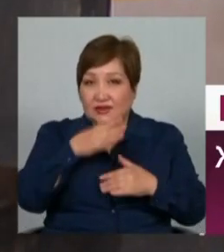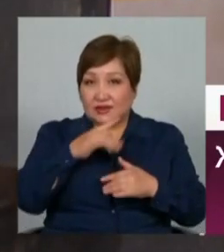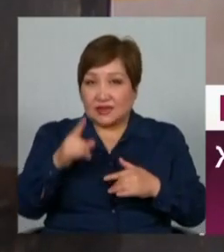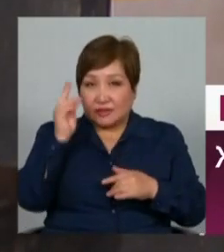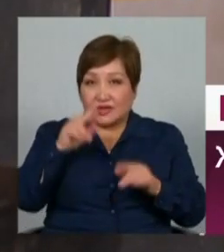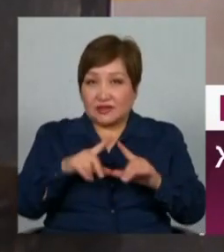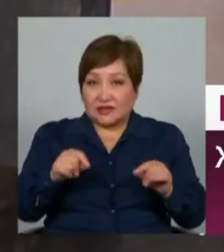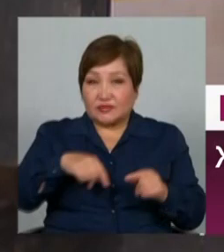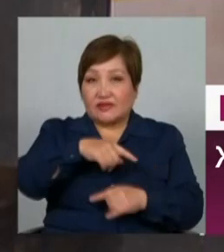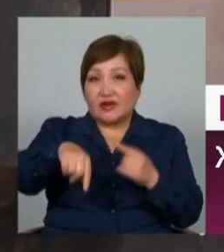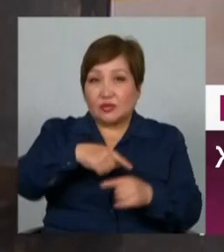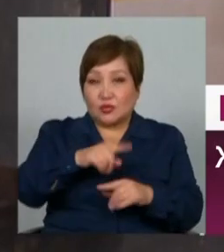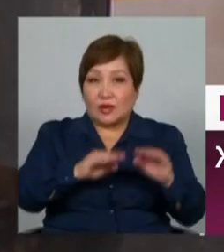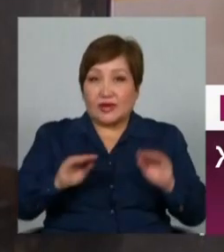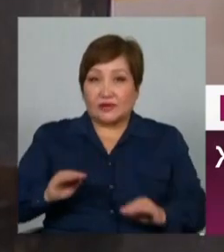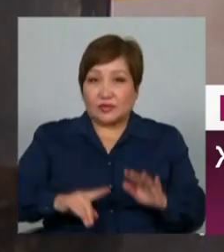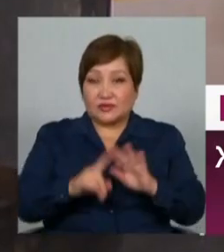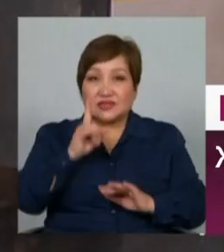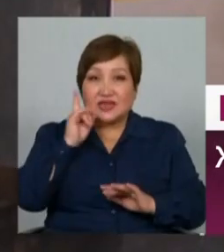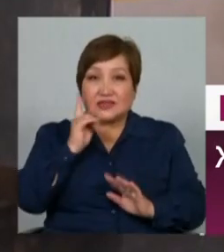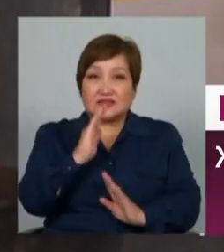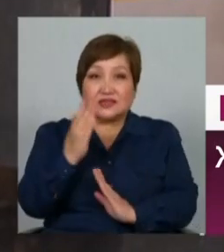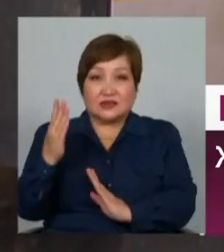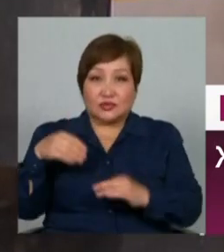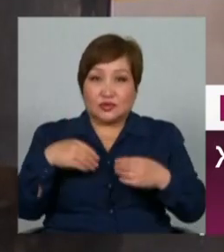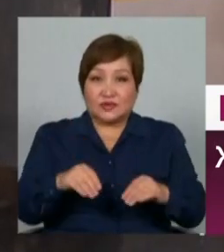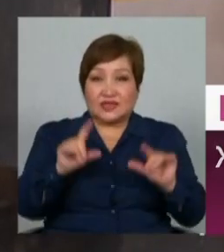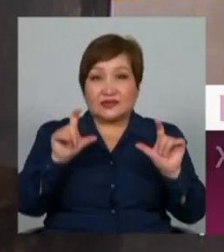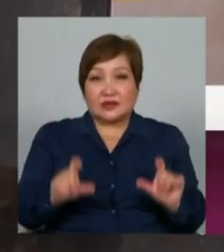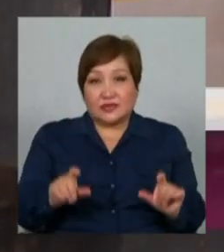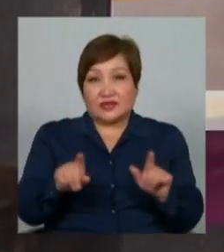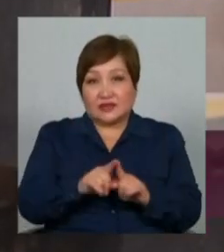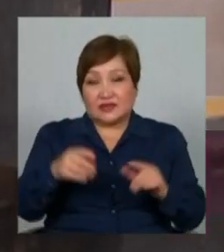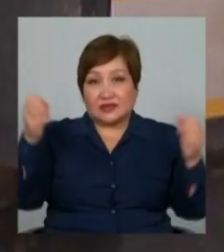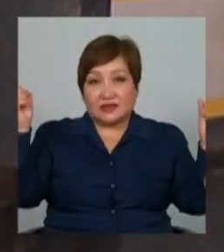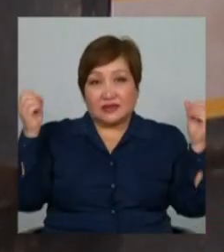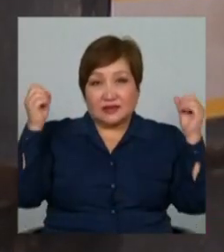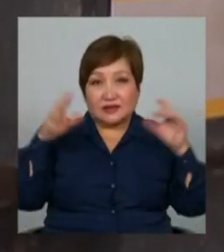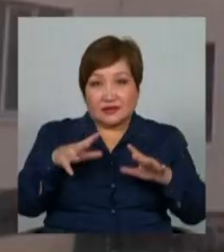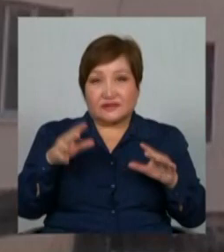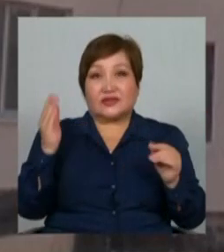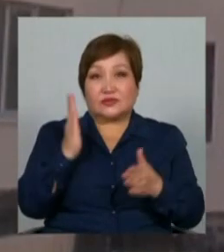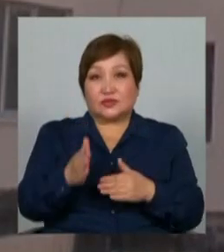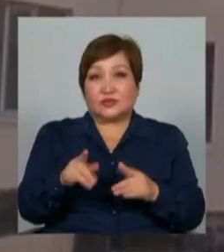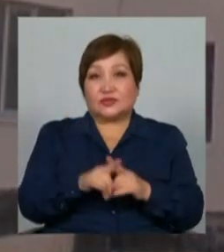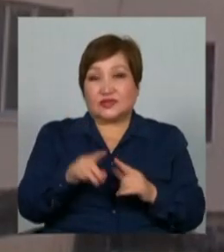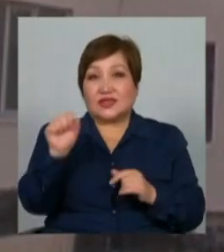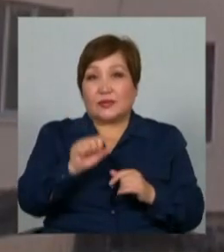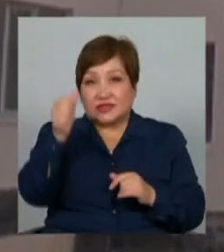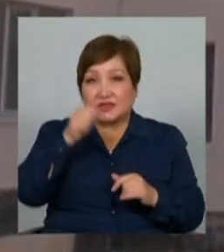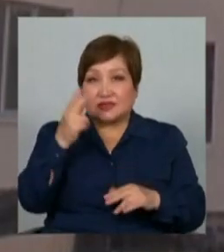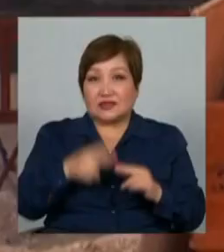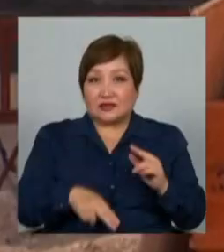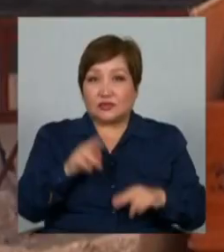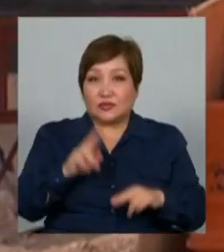абаттандыруды бастаймыз. Яғни, жасыл желек отырғызып, орындықтар мен шамдар қоямыз. Құрылыс жұмыстары тамызда аяқталады. Сондай-ақ, биыл